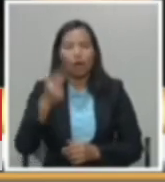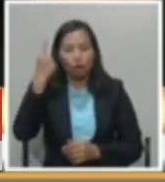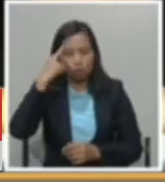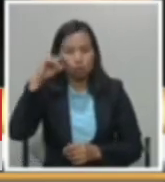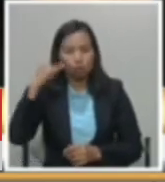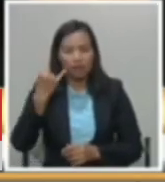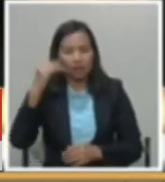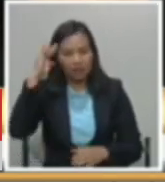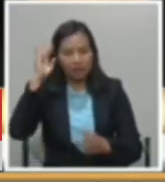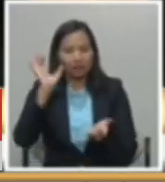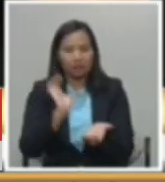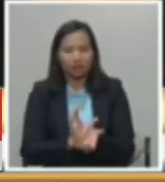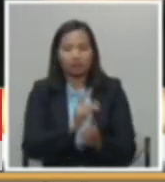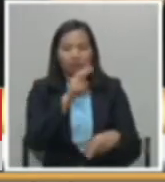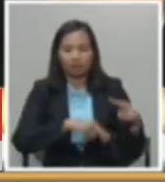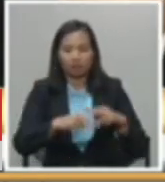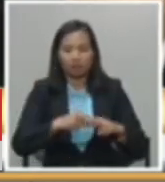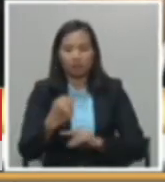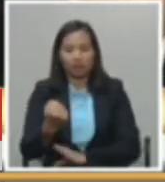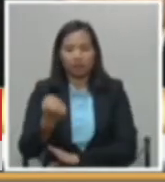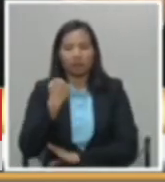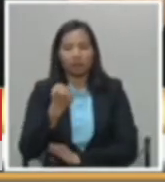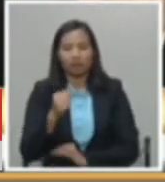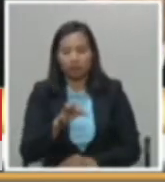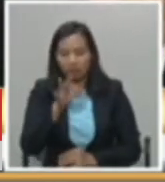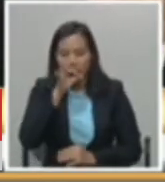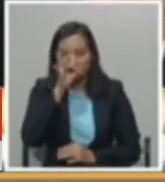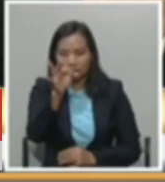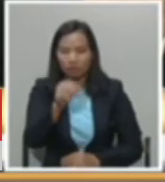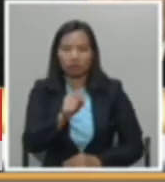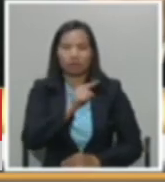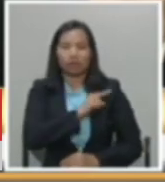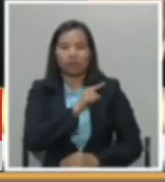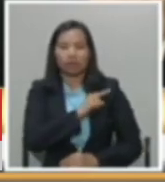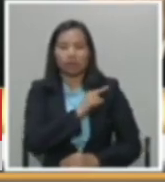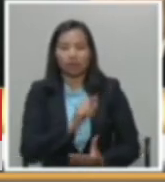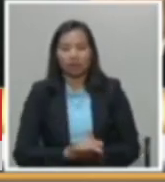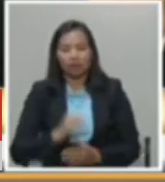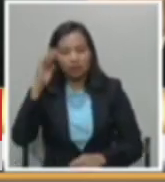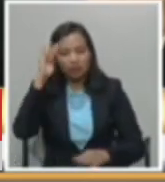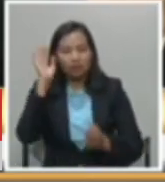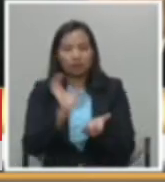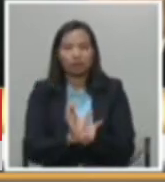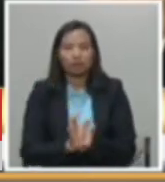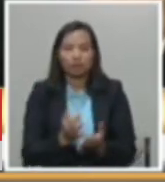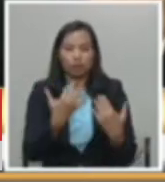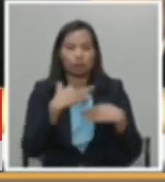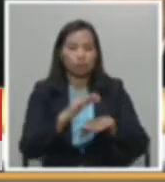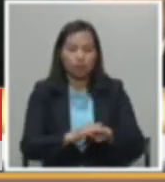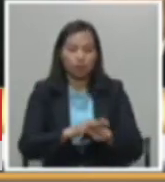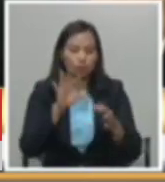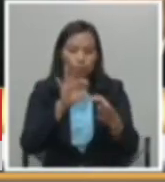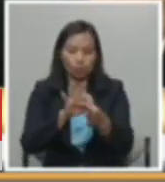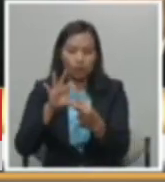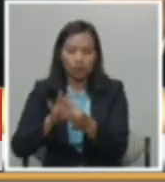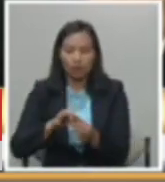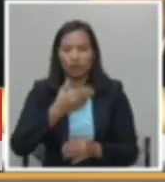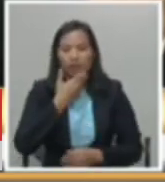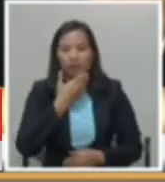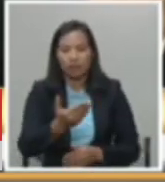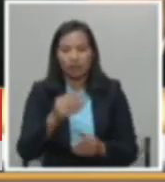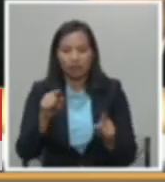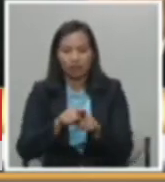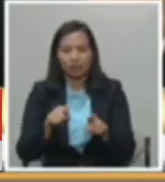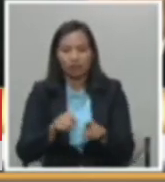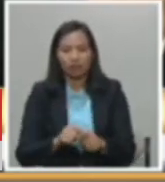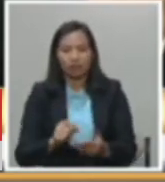ตำรวจให้อยู่ผมได้รับการร้องเรียนว่าเจ้าที่ของบ้านเมืองนี่อย่ามีส่วนเกี่ยวข้องเหมือนท่าน